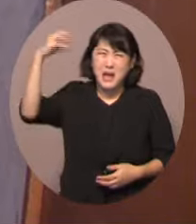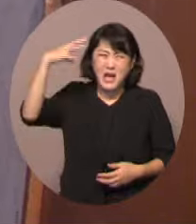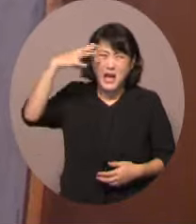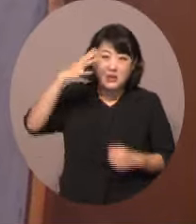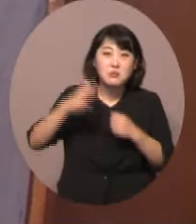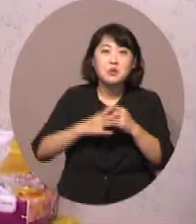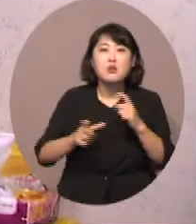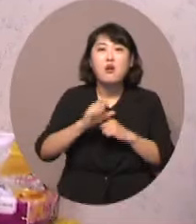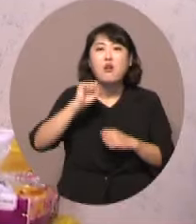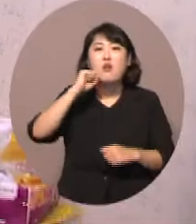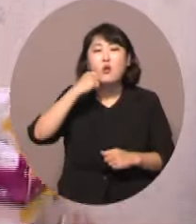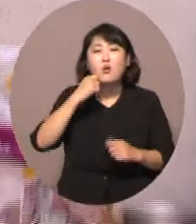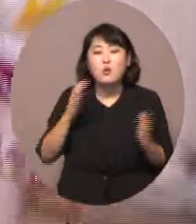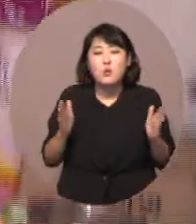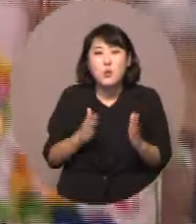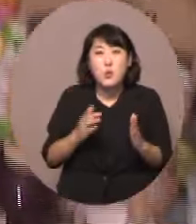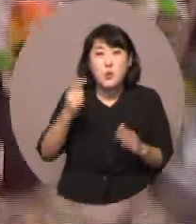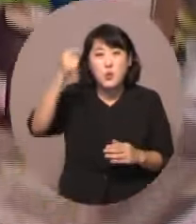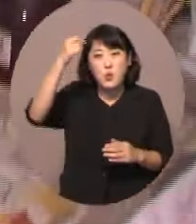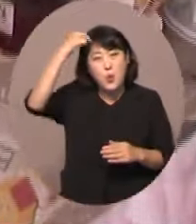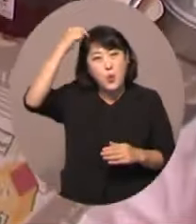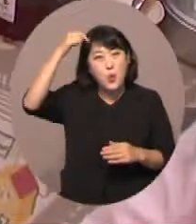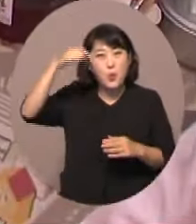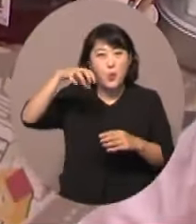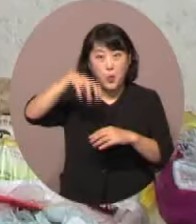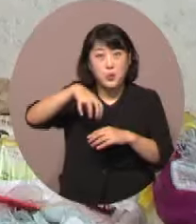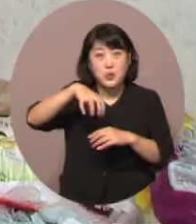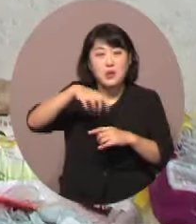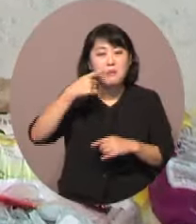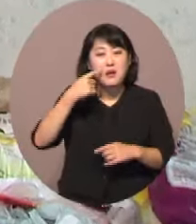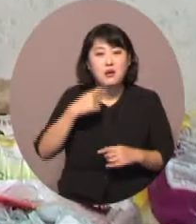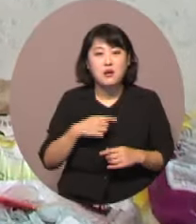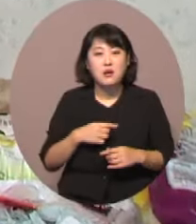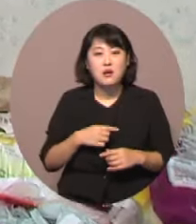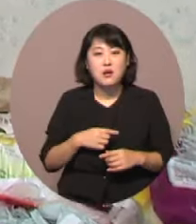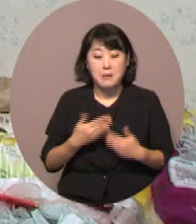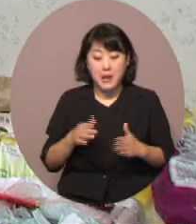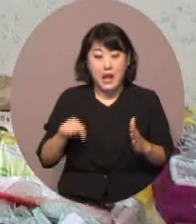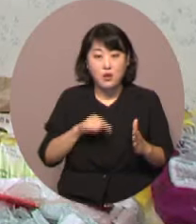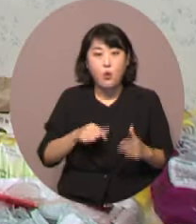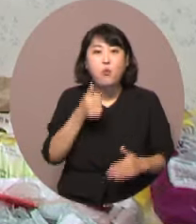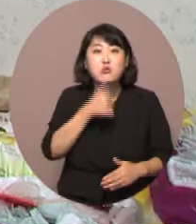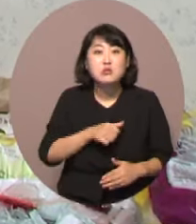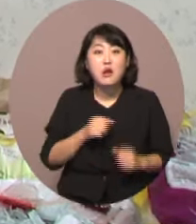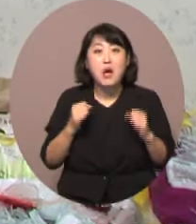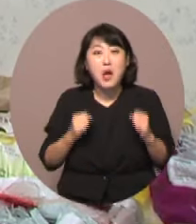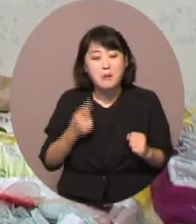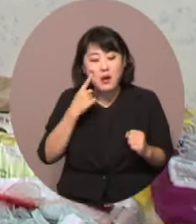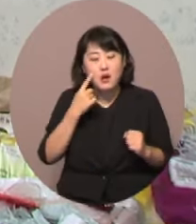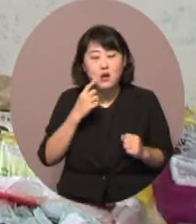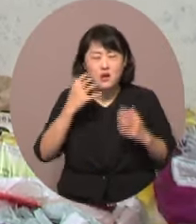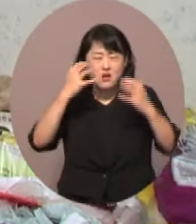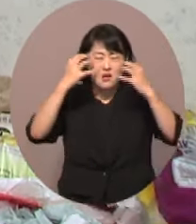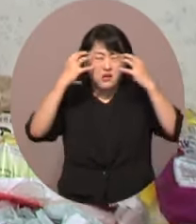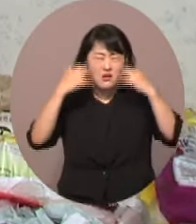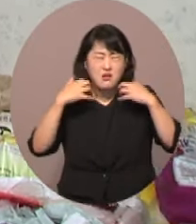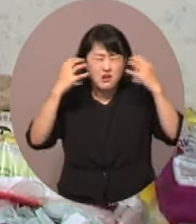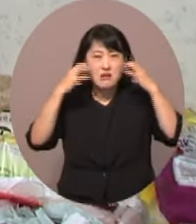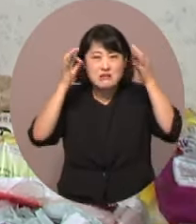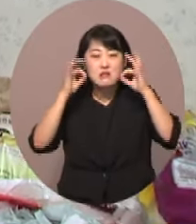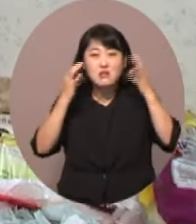더 취약한 쪽방촌 꼭대기층에 가봤습니다. 방 안에 5분 동안 있었는데 땀이 비 오듯 흐릅니다. 방 내부